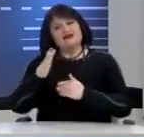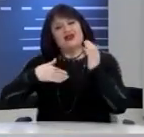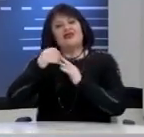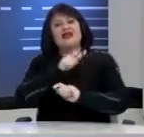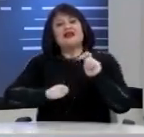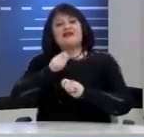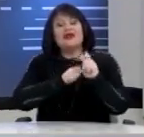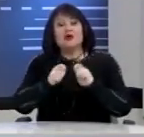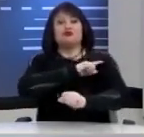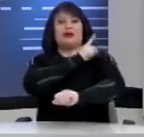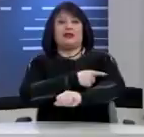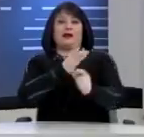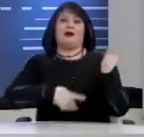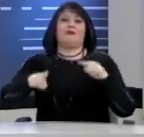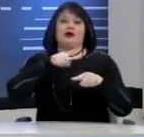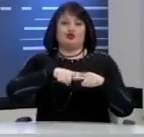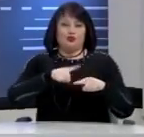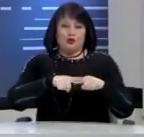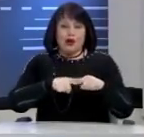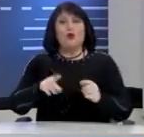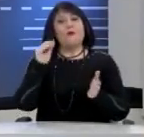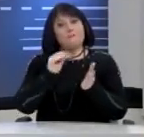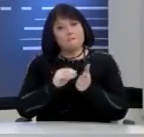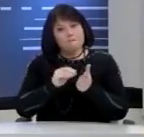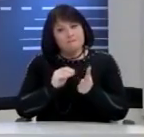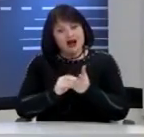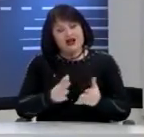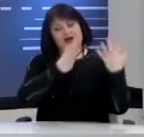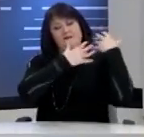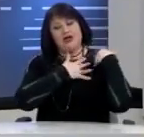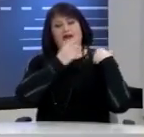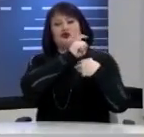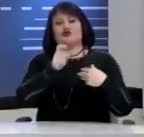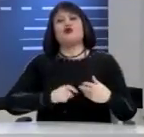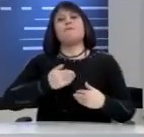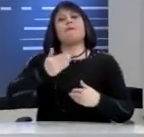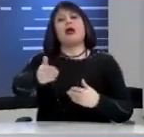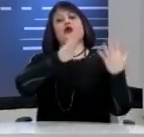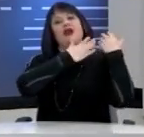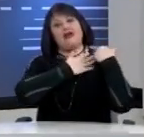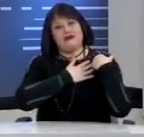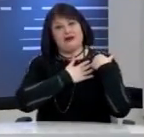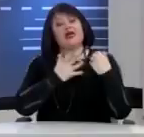Ελλάδα. Με τη δύναμη του λαού που παίρνει ξανά τη ζωή του στα χέρια του και το μέλλον στα χέρια